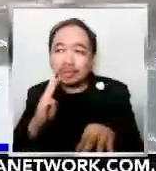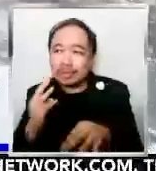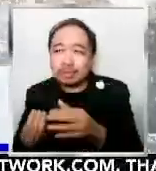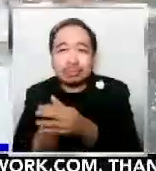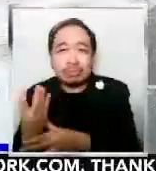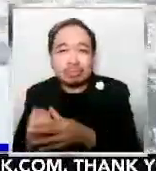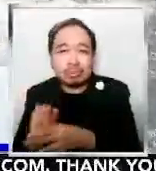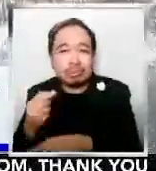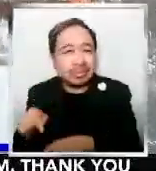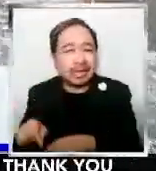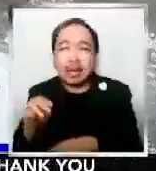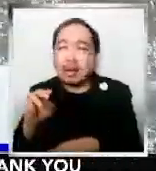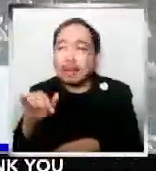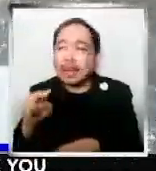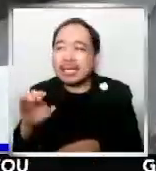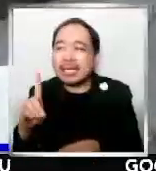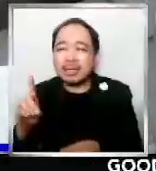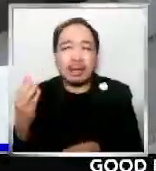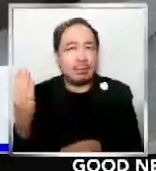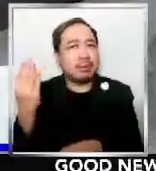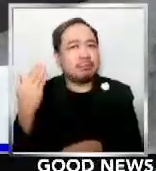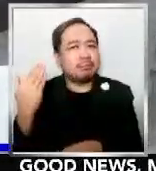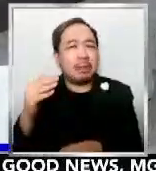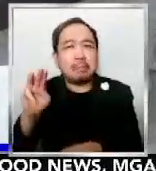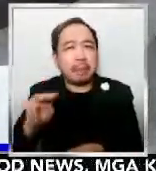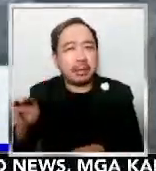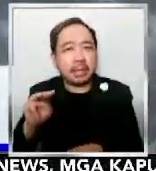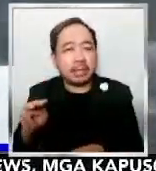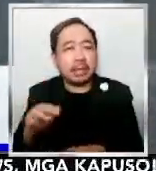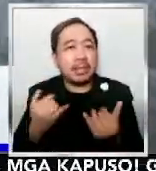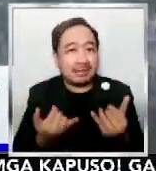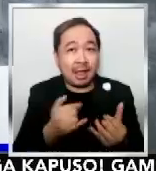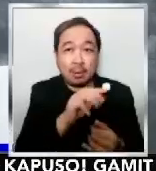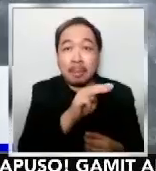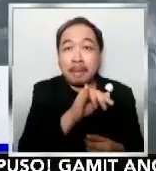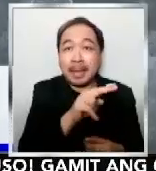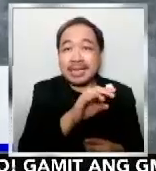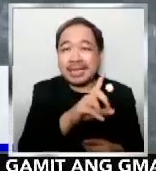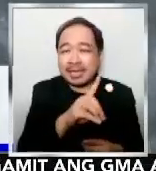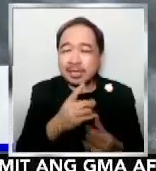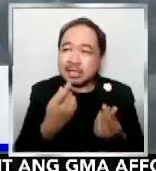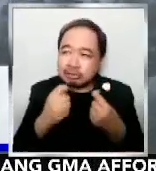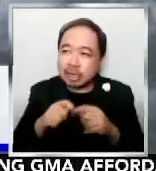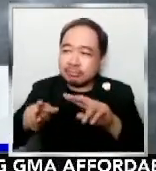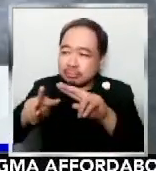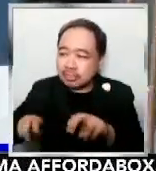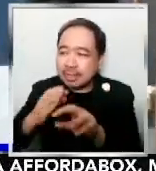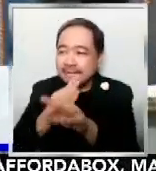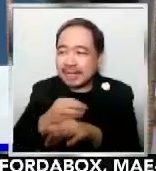tubo ng Maynilad noong pang Lunes. Pinagsusumikapan na raw ng Maynilad ang assessment at pagkumpuni sa water